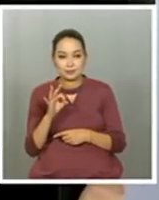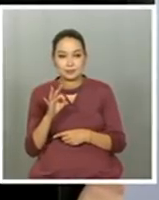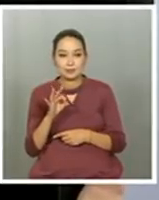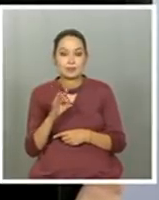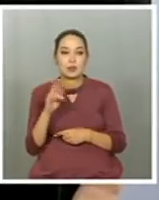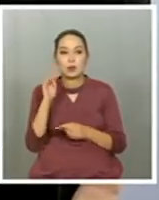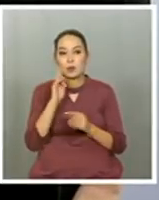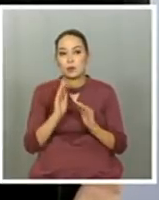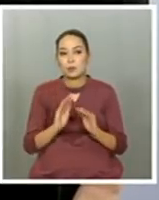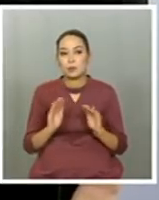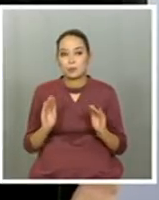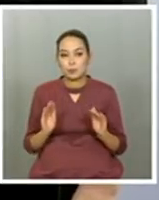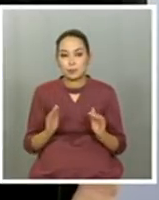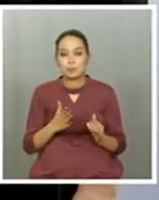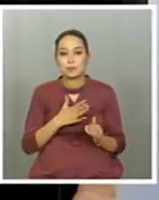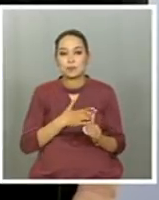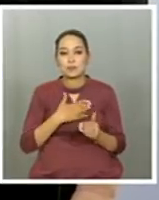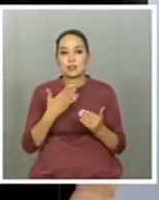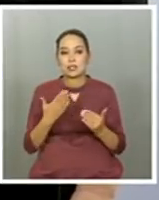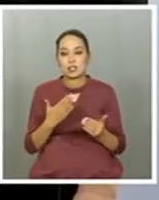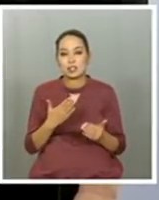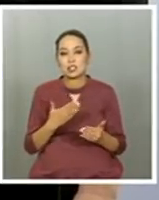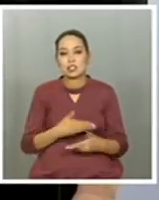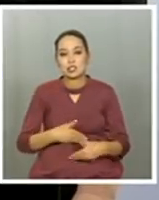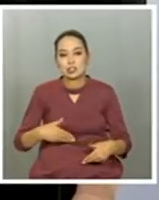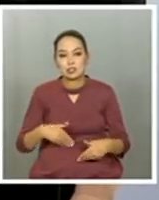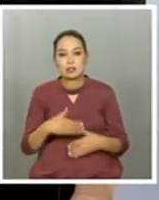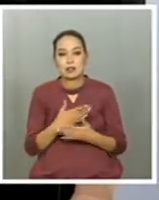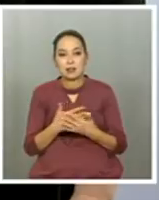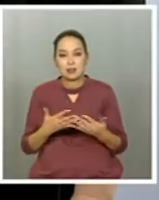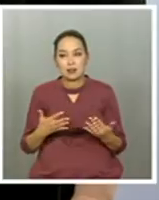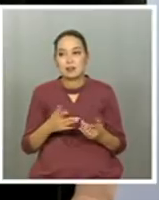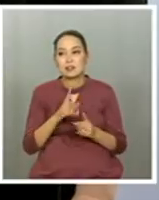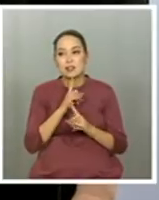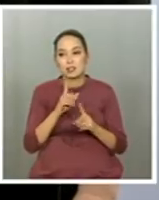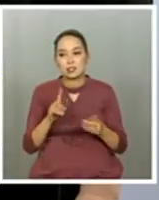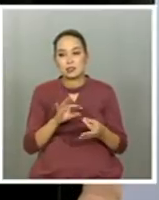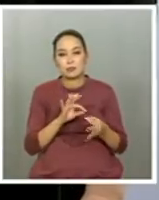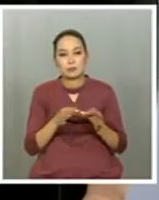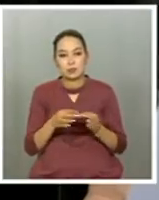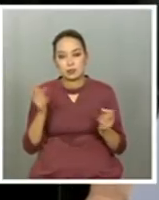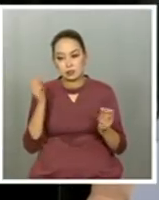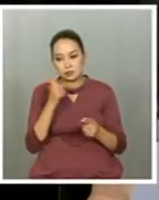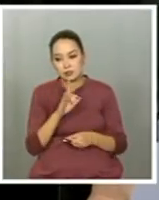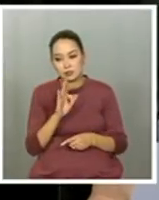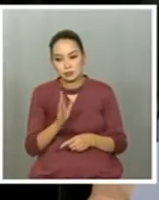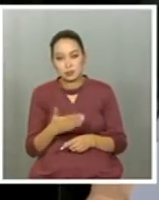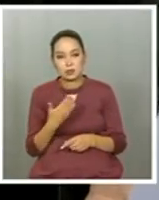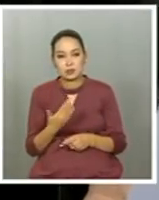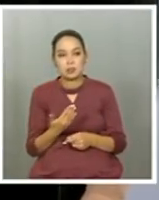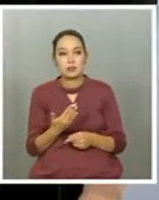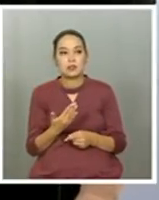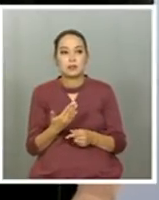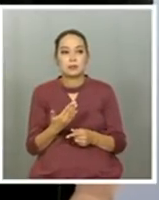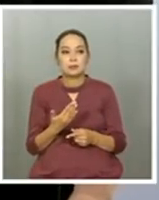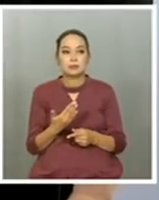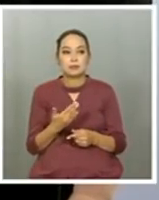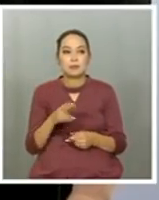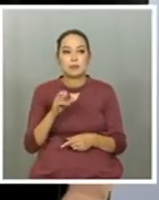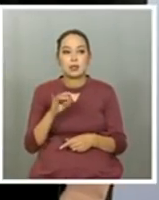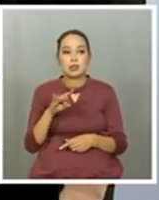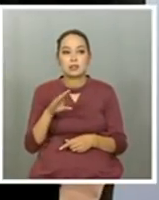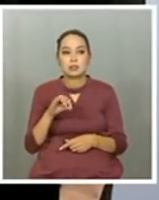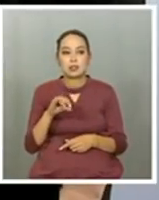Оқушылар, біз жынысты көбейудің ерекше бір түрімен танысамыз. Бұл партеногенез деп аталады.